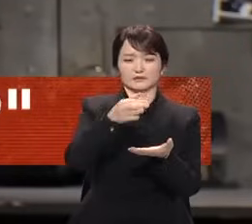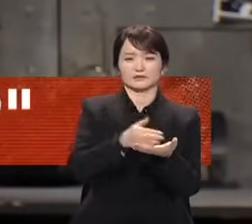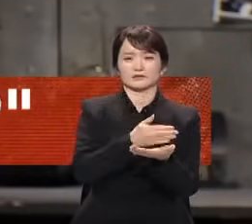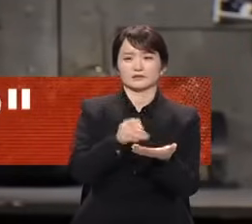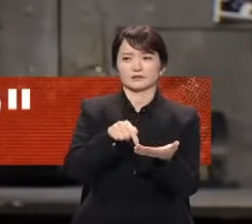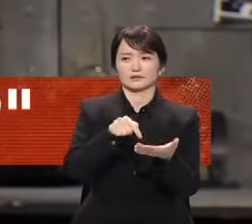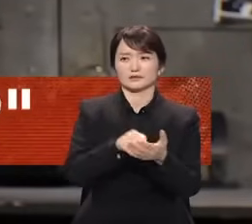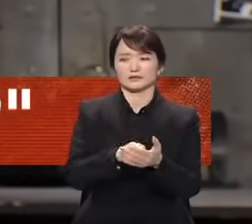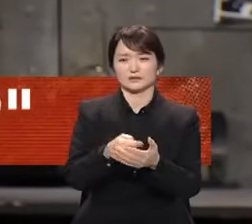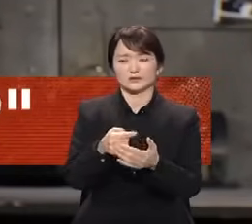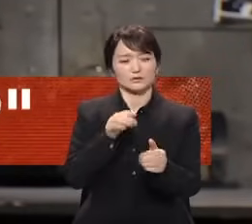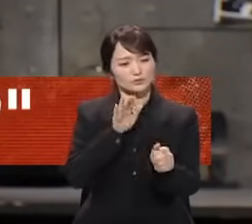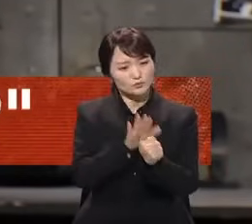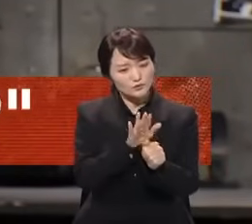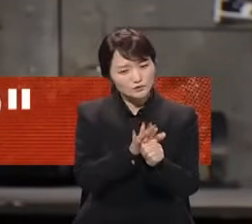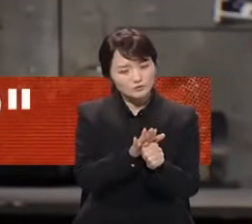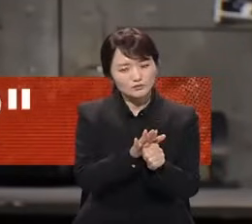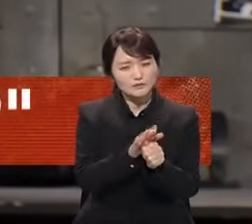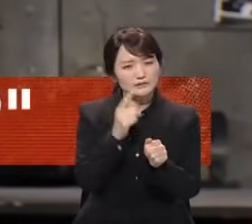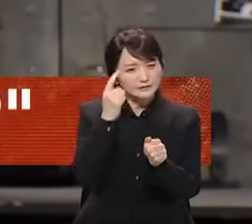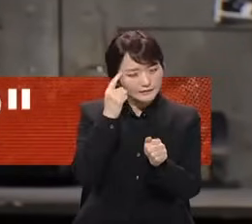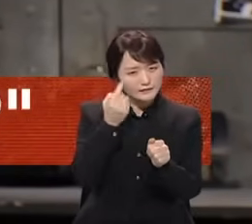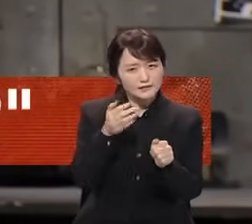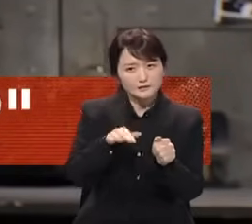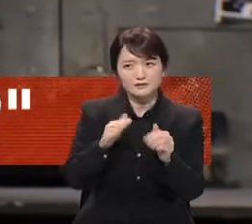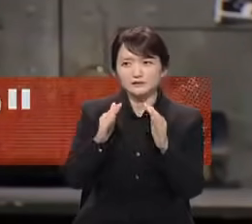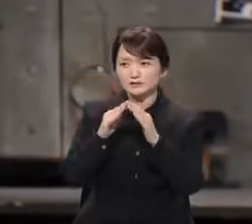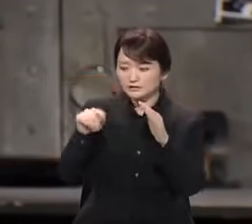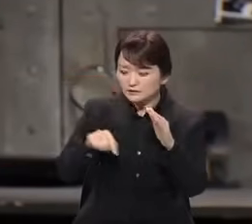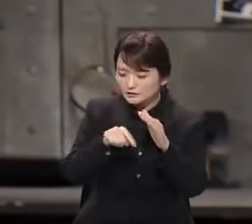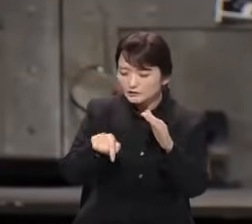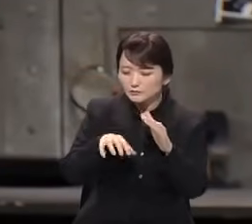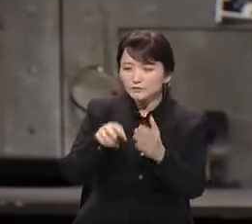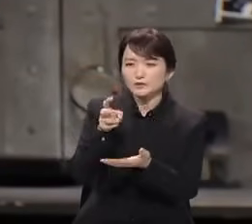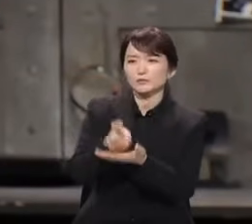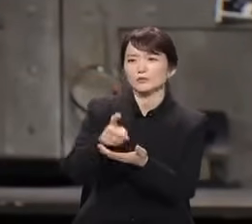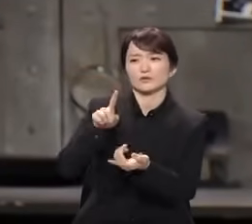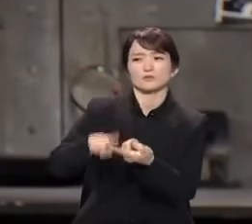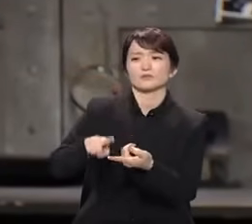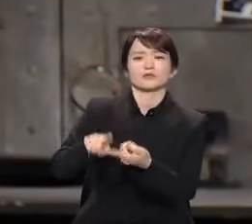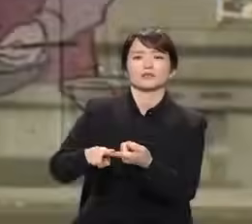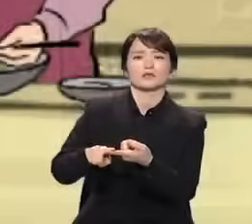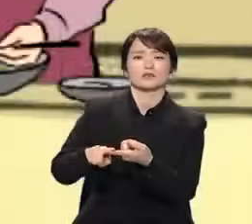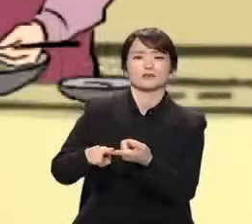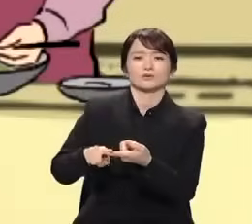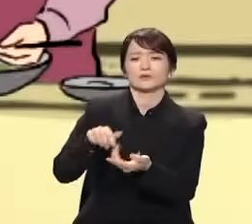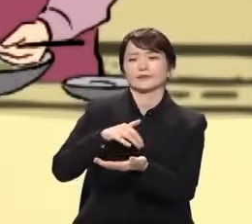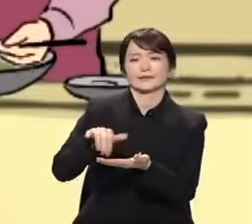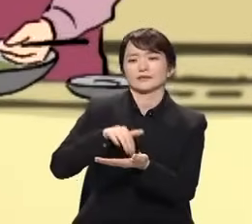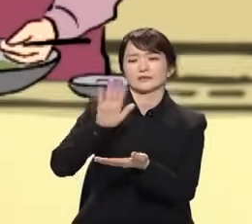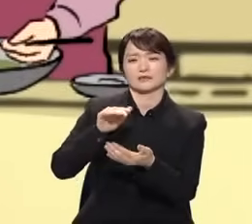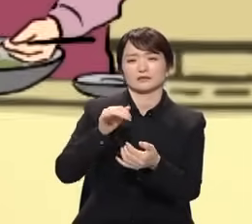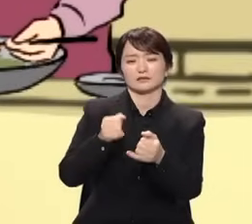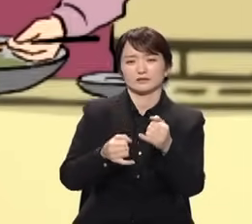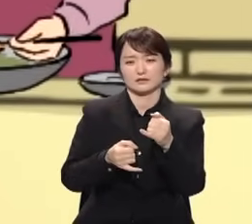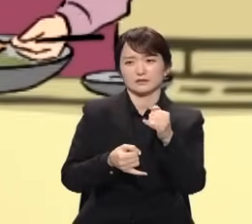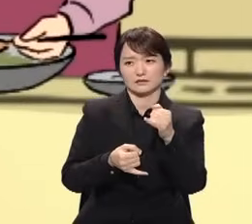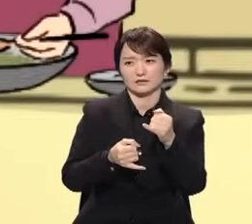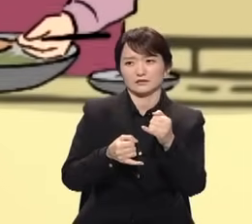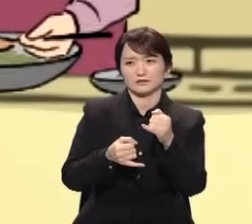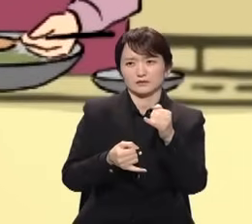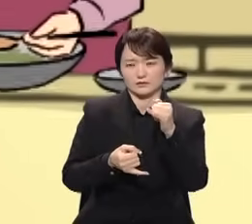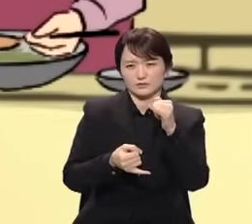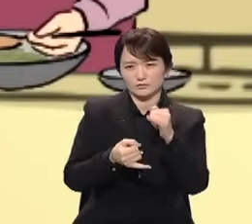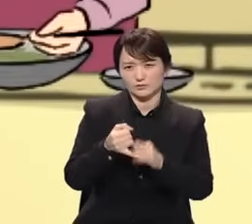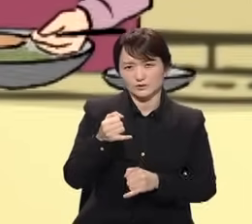대한 기여도만을 따지지만 사실 가정법원이라는 게 꼭 법대로만 하진 않습니다. 그래서 위약금이나 이런 걸 고려를